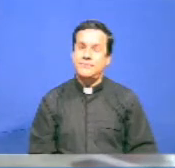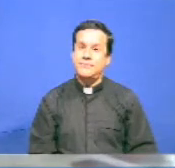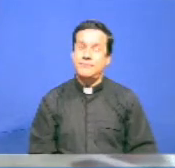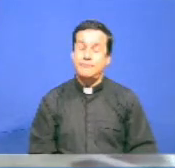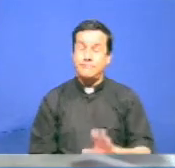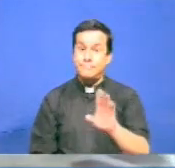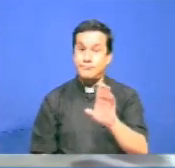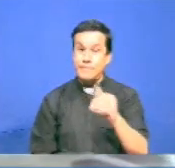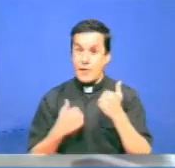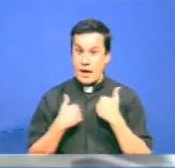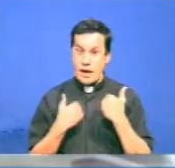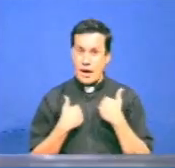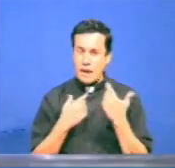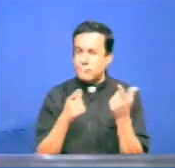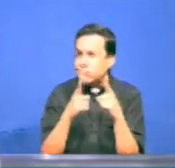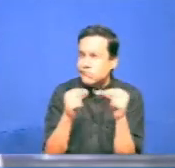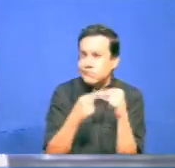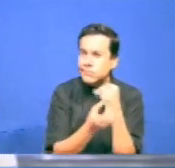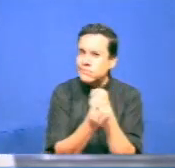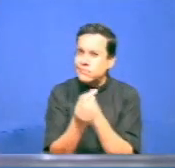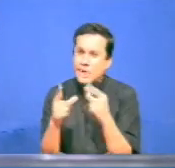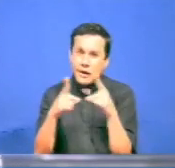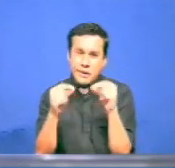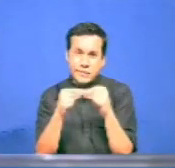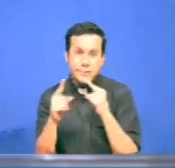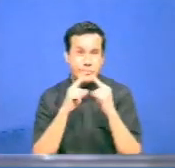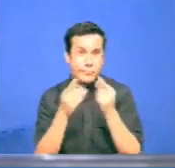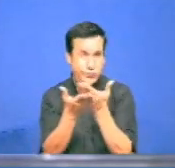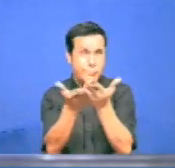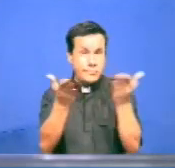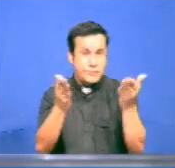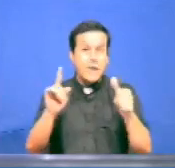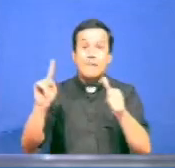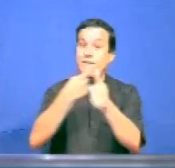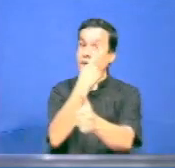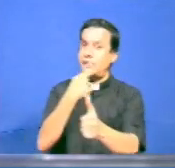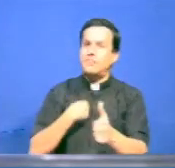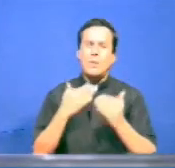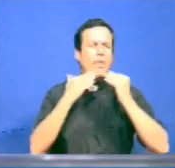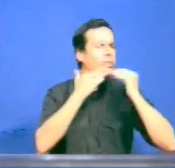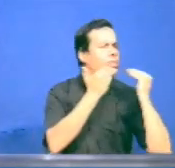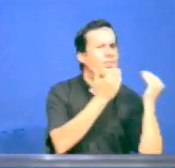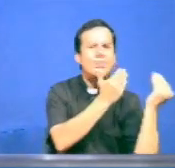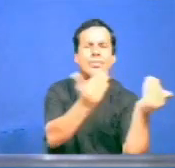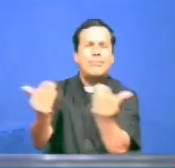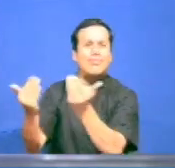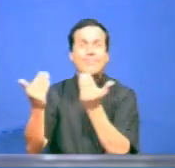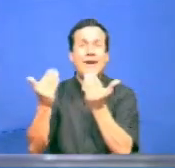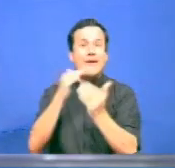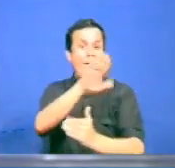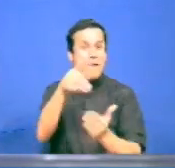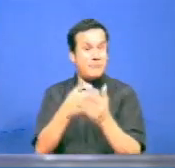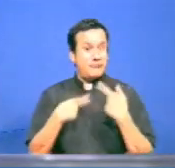tuna mambo mawili tunayokipa kusema na kufanya. Kwanza, tunapowashukuru wote mliotushiriki